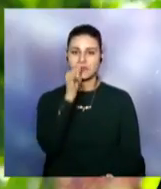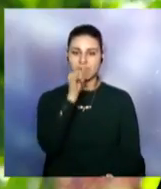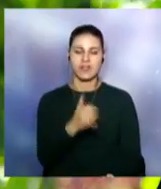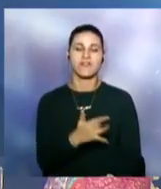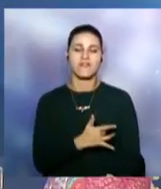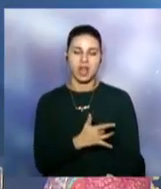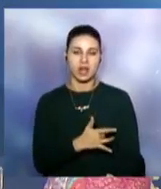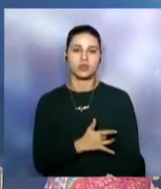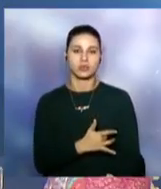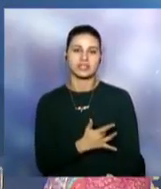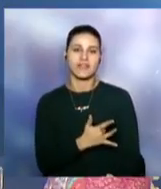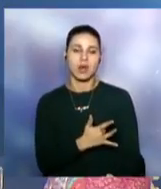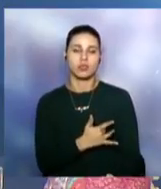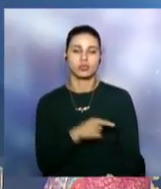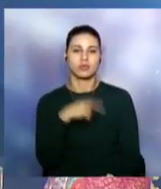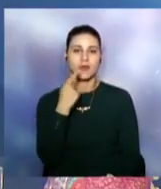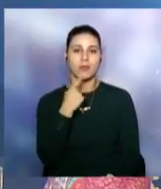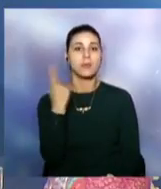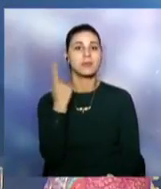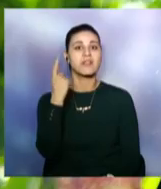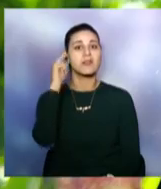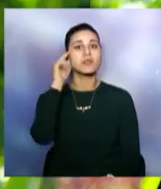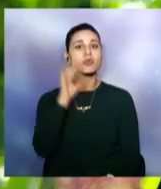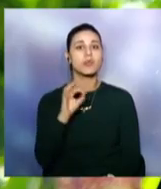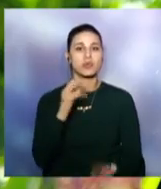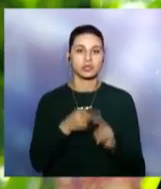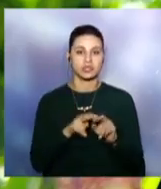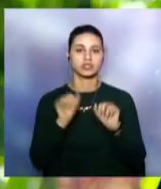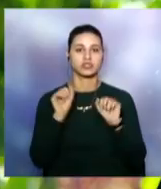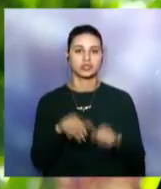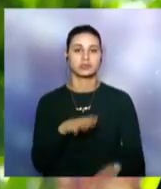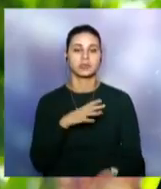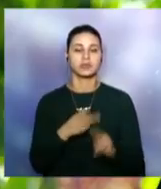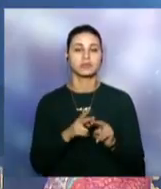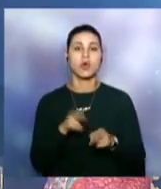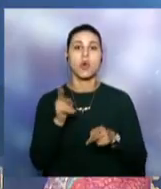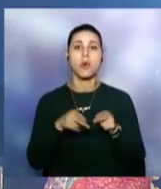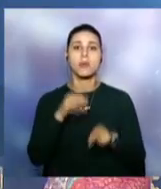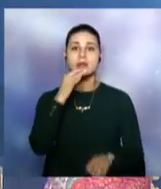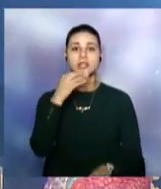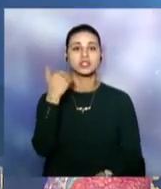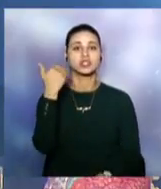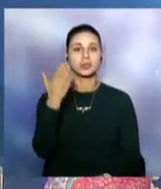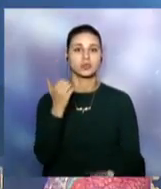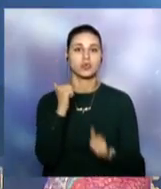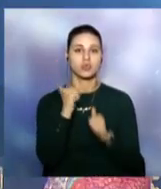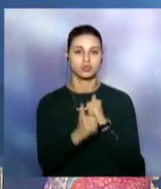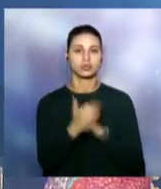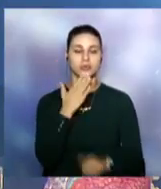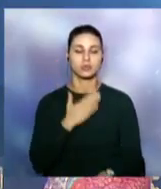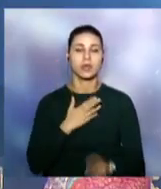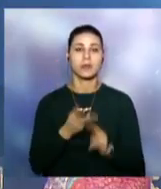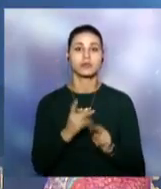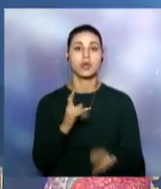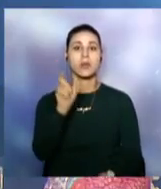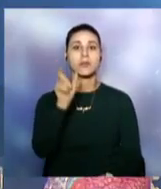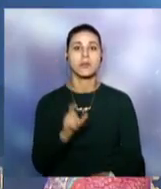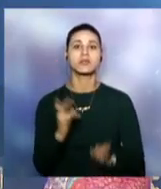ვარაუდობ. ვარაუდობ, სავარაუდო პირველ აზრით უნდა ვივარაუდოთ, რომ ეს შეიძლება იყოს, იმიტომ რომ პოსტოპერაციული გართულება ერთ-ერთი ეს არის. ამიტომ ამბავს